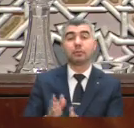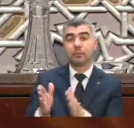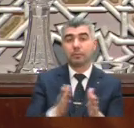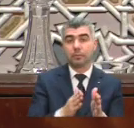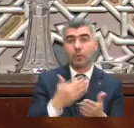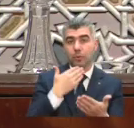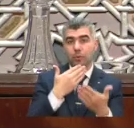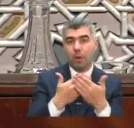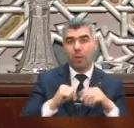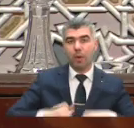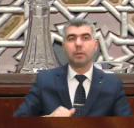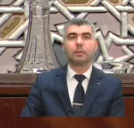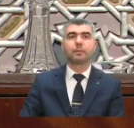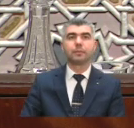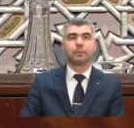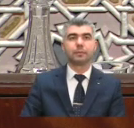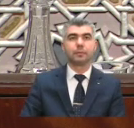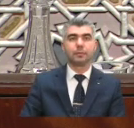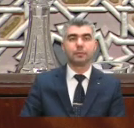الوزير.